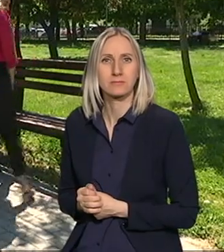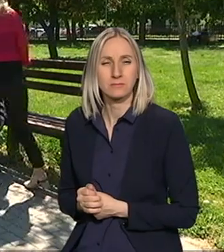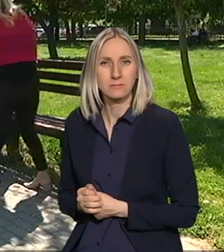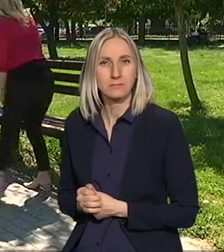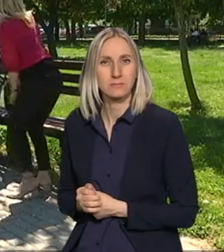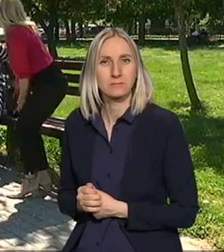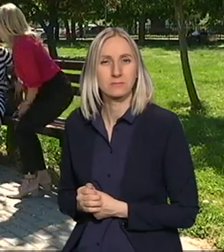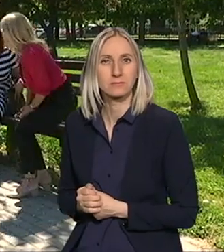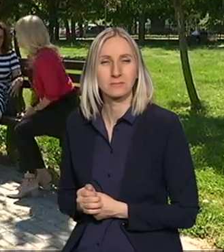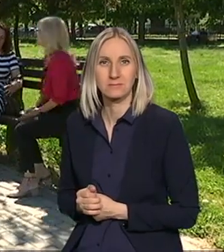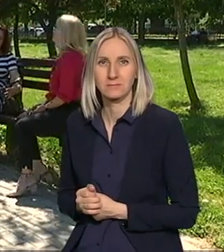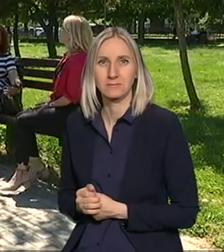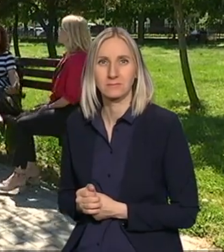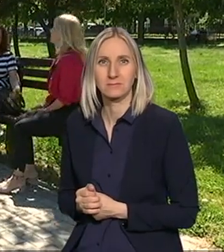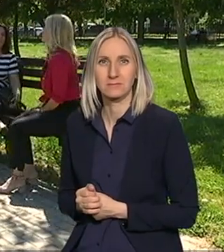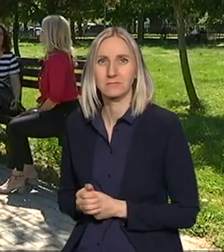iz